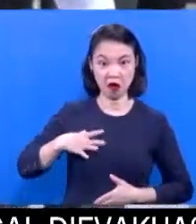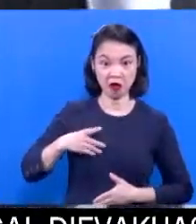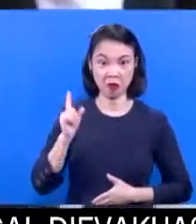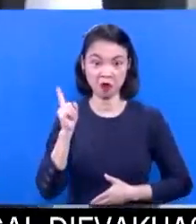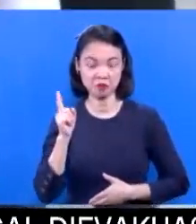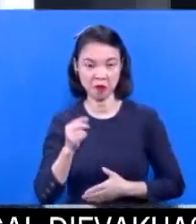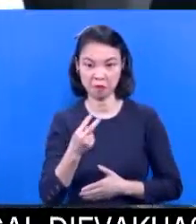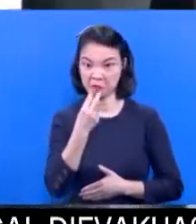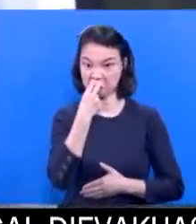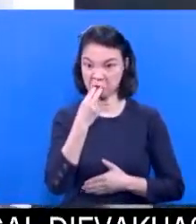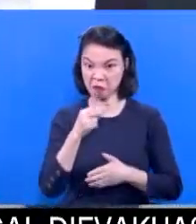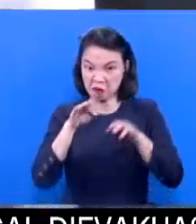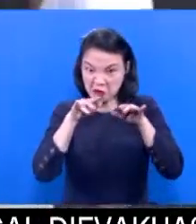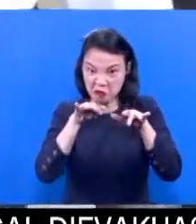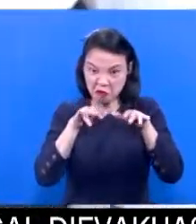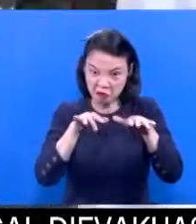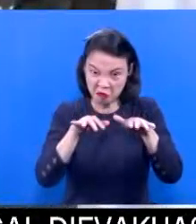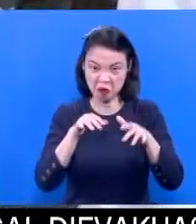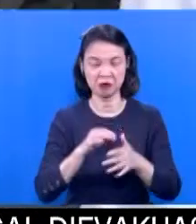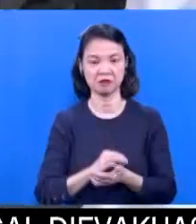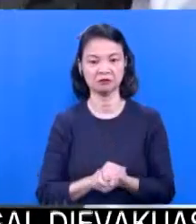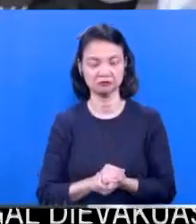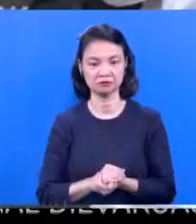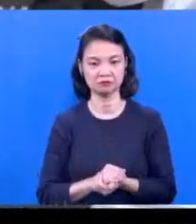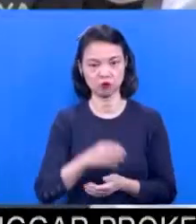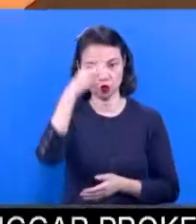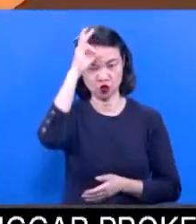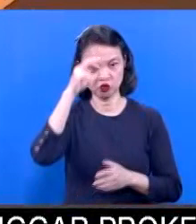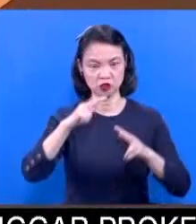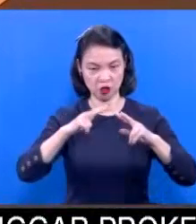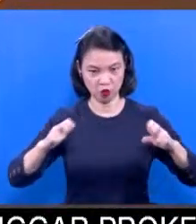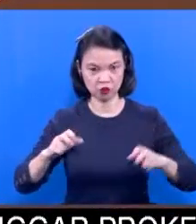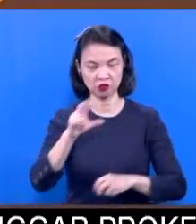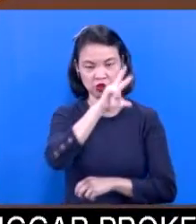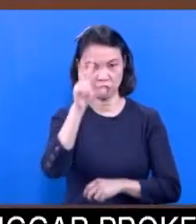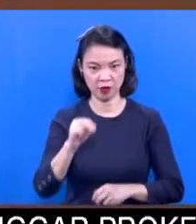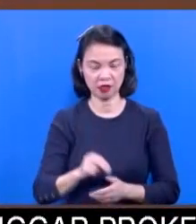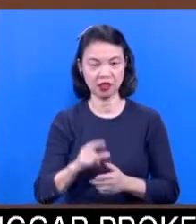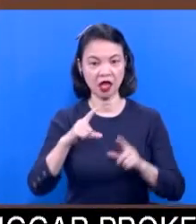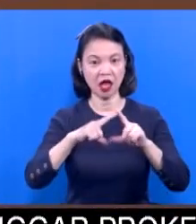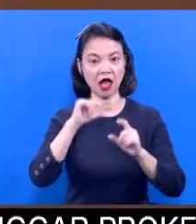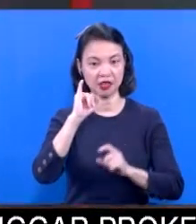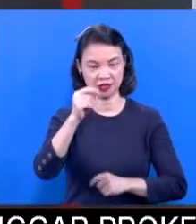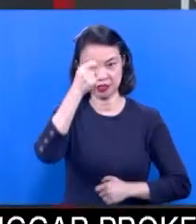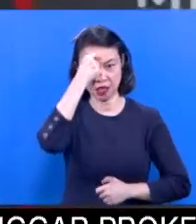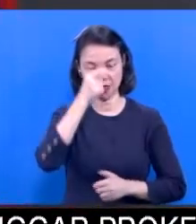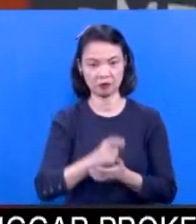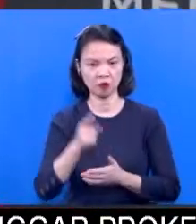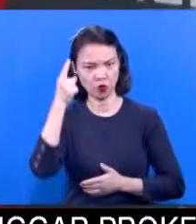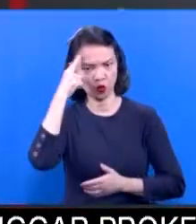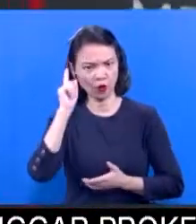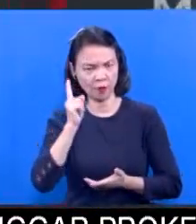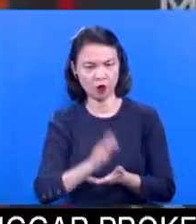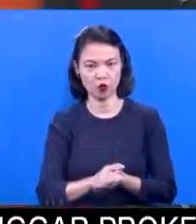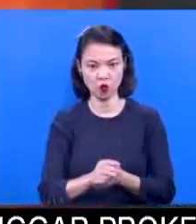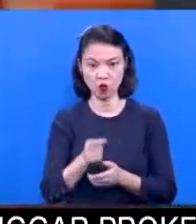river ini Pak Bang film ngejalanin Polres Metro Depok Jawa Barat menetapkan Hai sebagai tersangka karena diduga menyebarkan